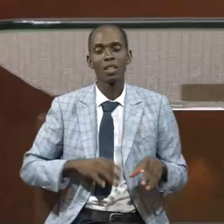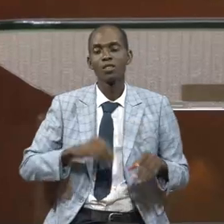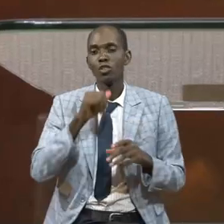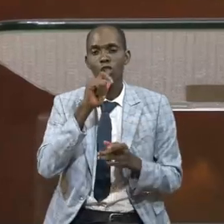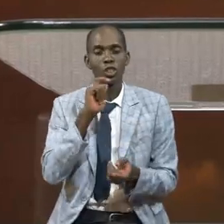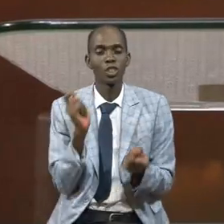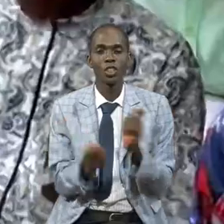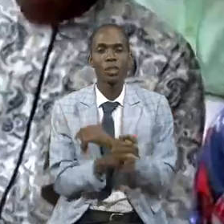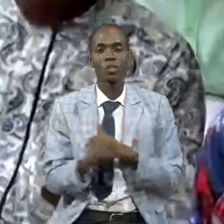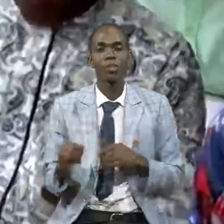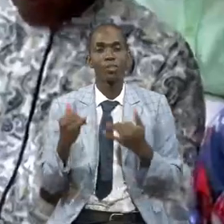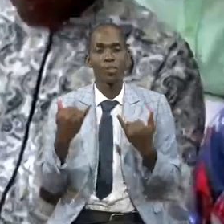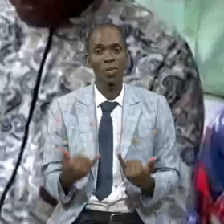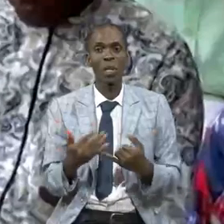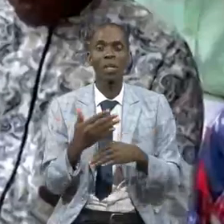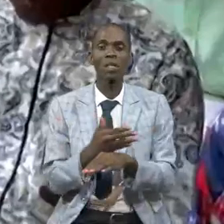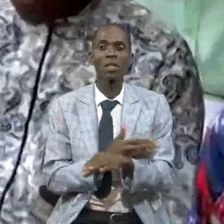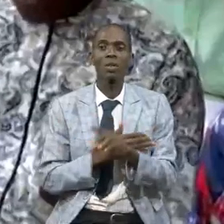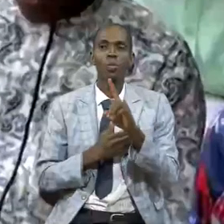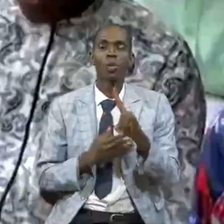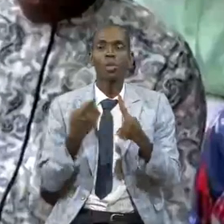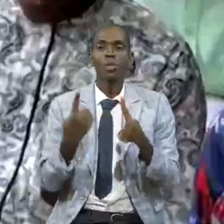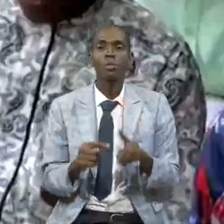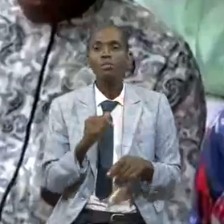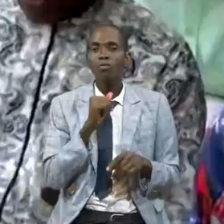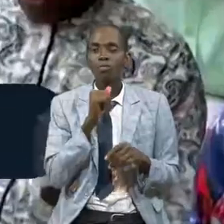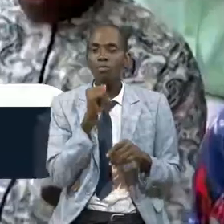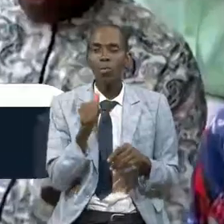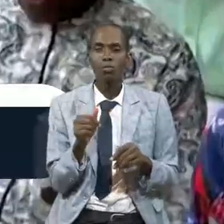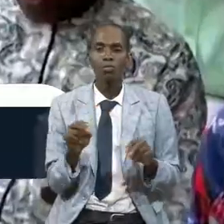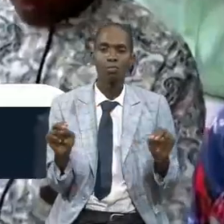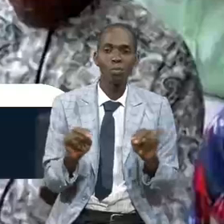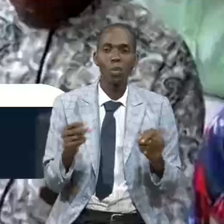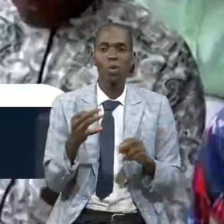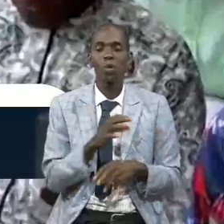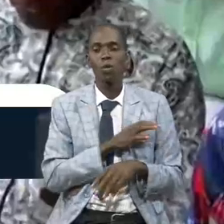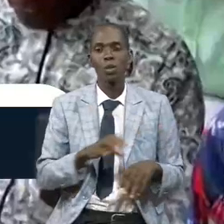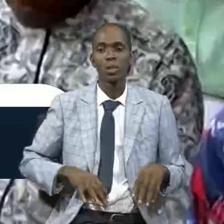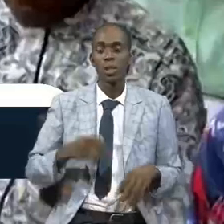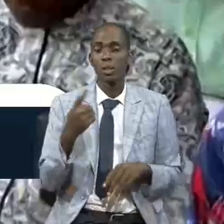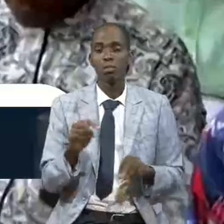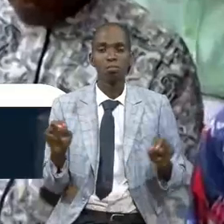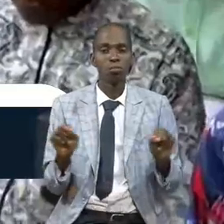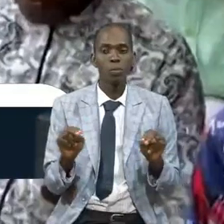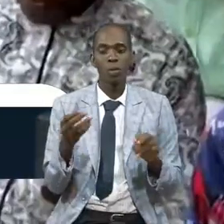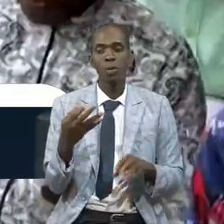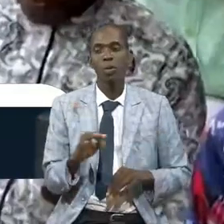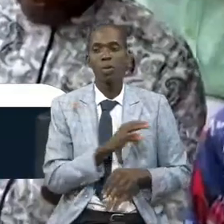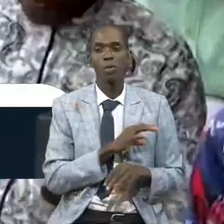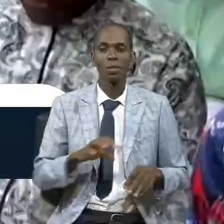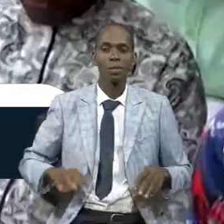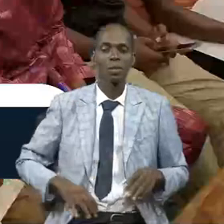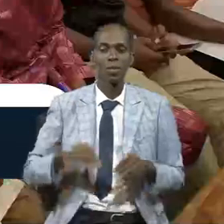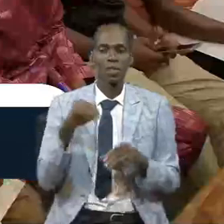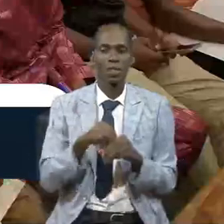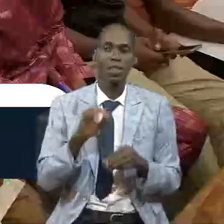Christ. Voyons le numéro 1 ici. L'impartialité de Christ dans son enseignement. L'impartialité